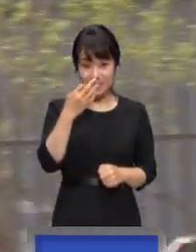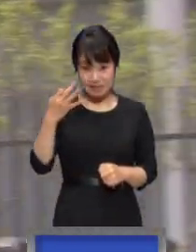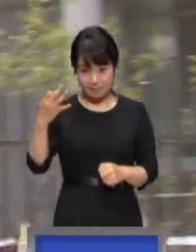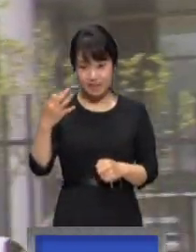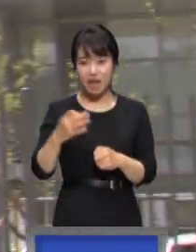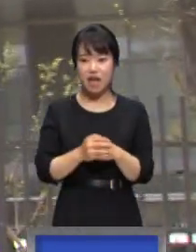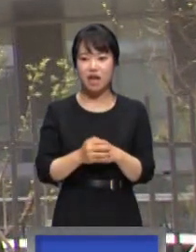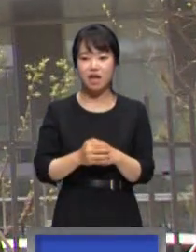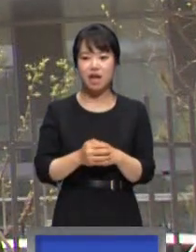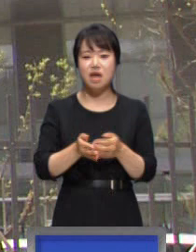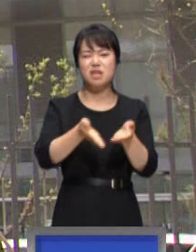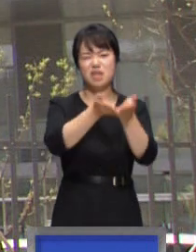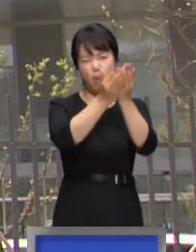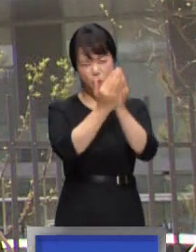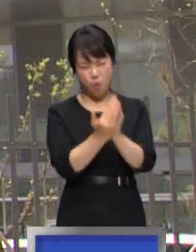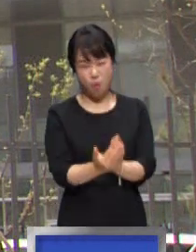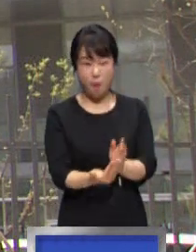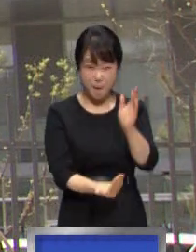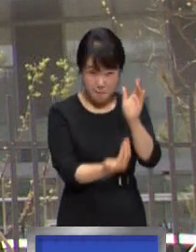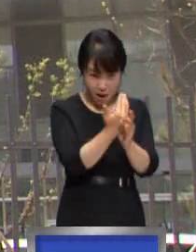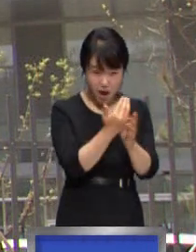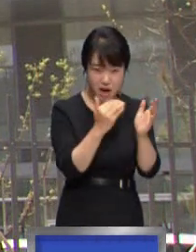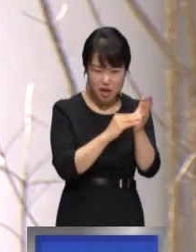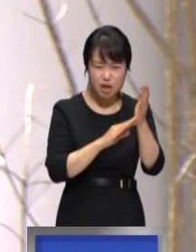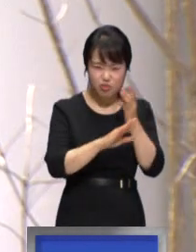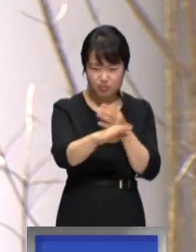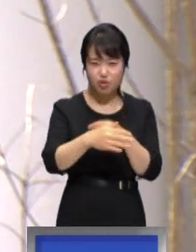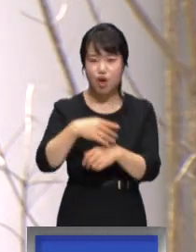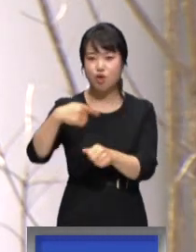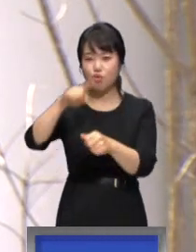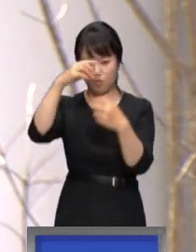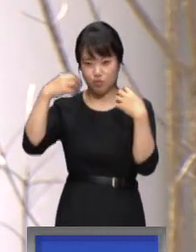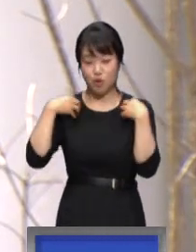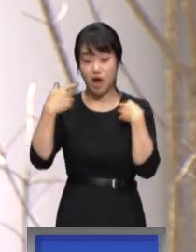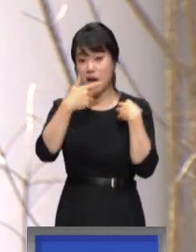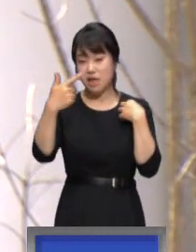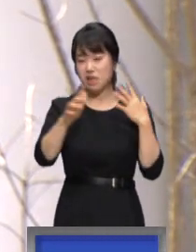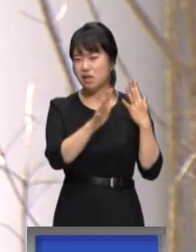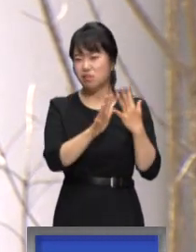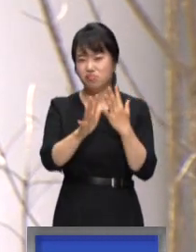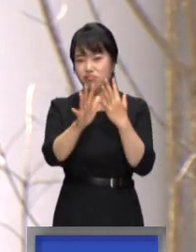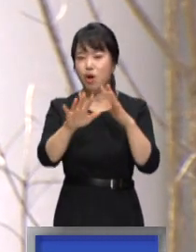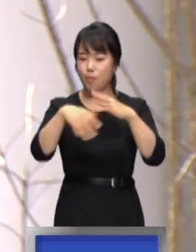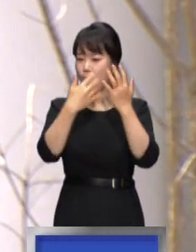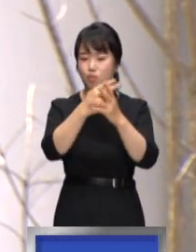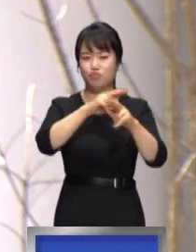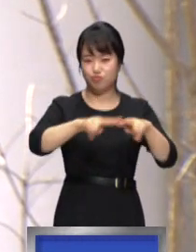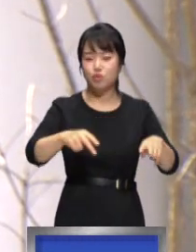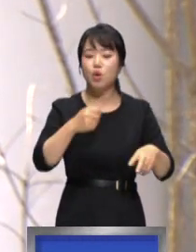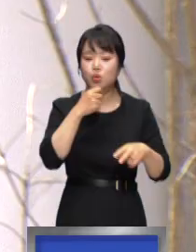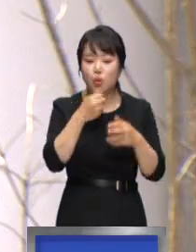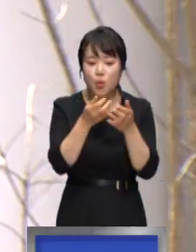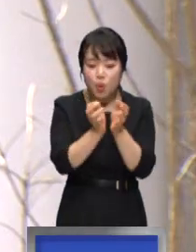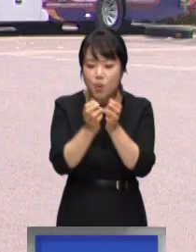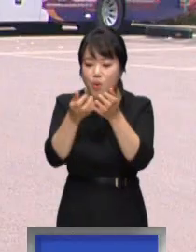2014년 세월호 참사 후 교육부는 대규모 수학여행을 소규모 테마 여행으로